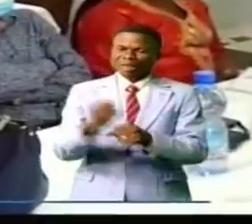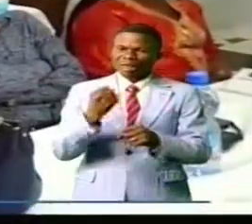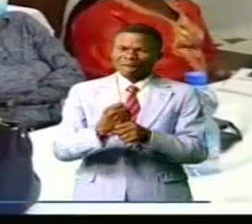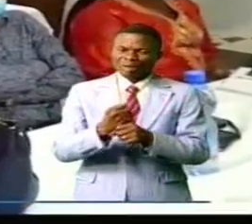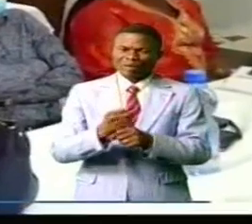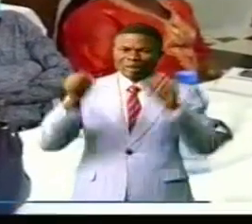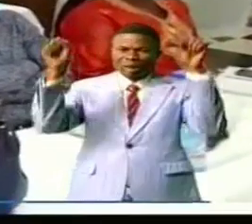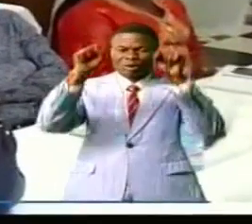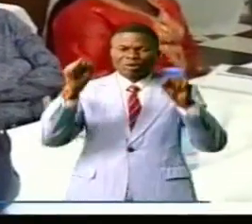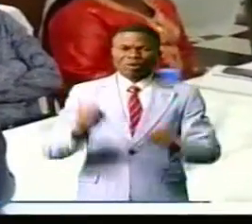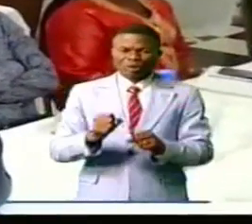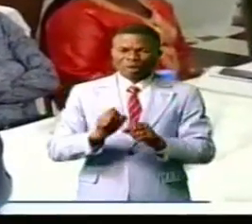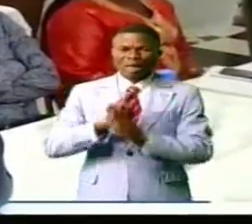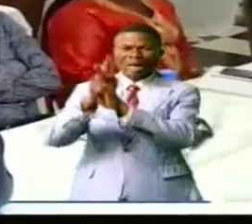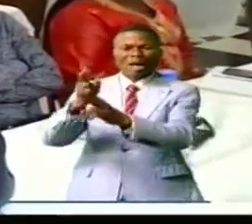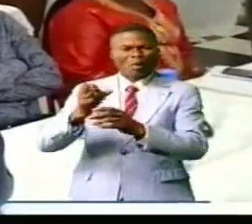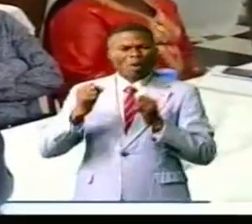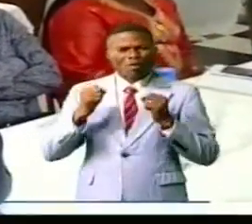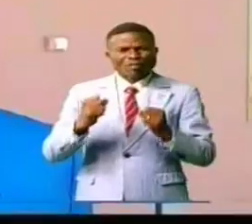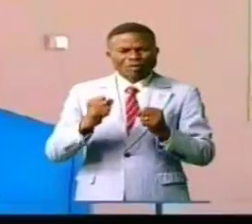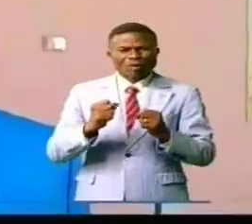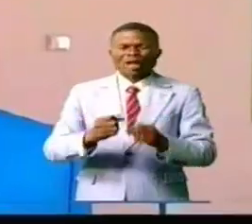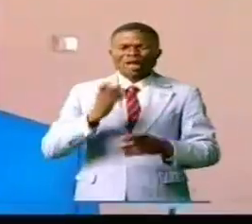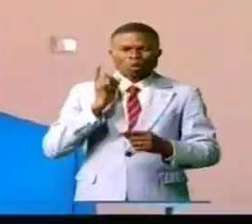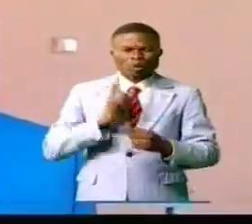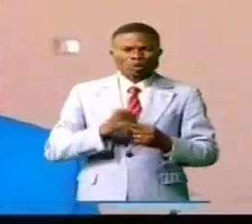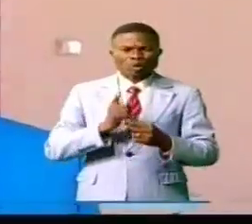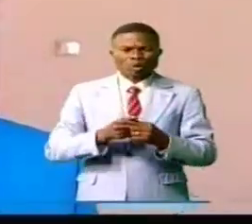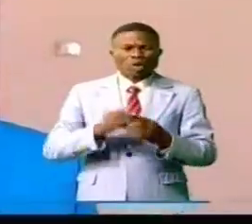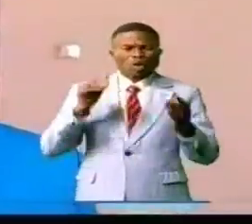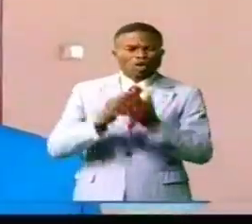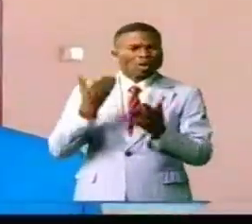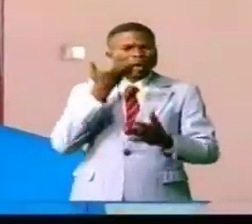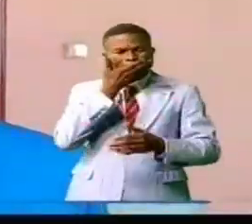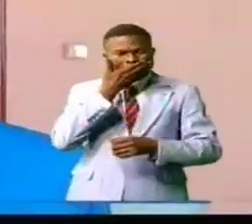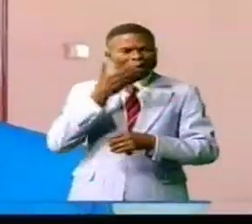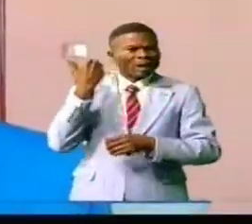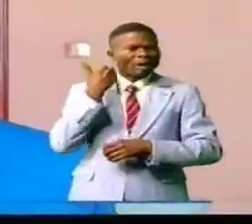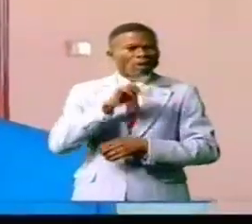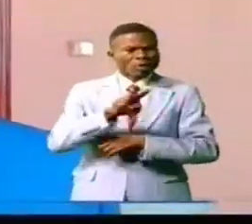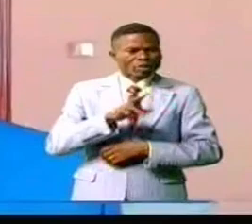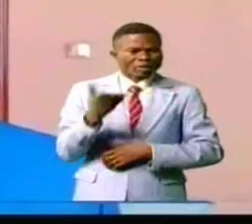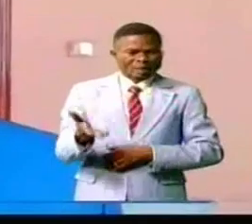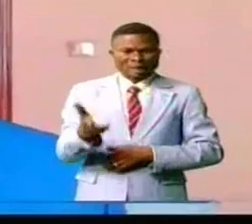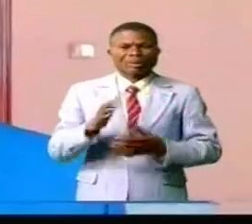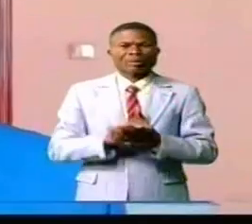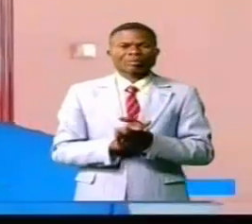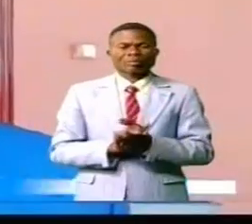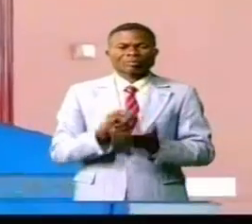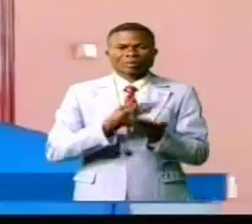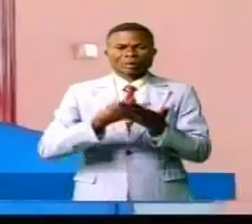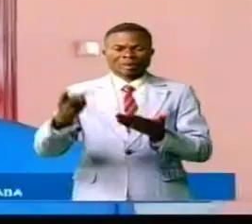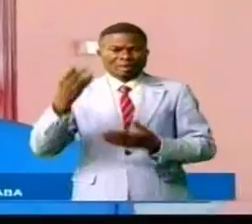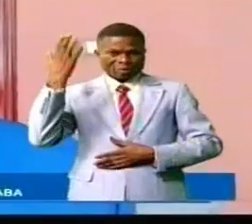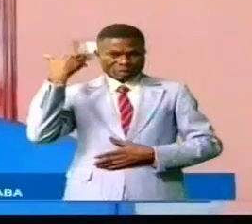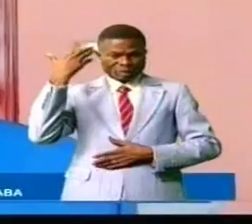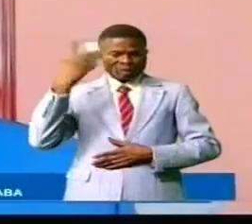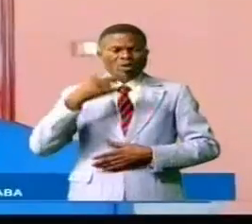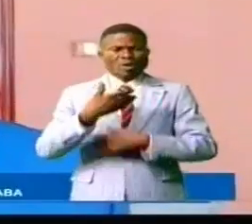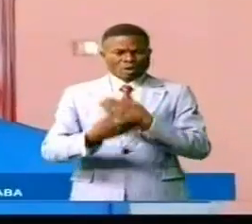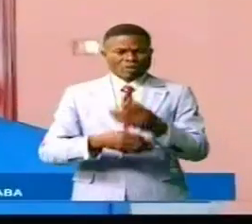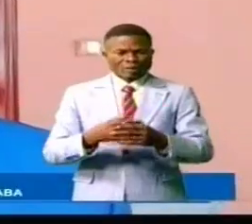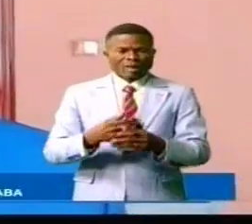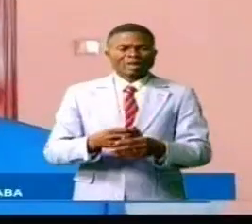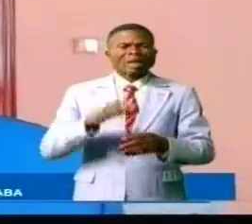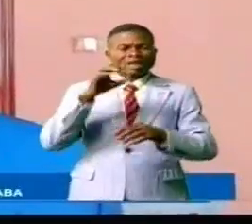d'un système de réponse efficace et efficient à la pandémie à COVID-19. Depuis quelques semaines, nous continuons à notifier des